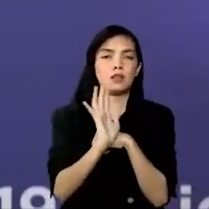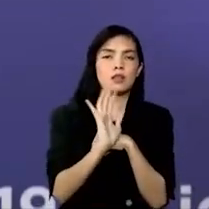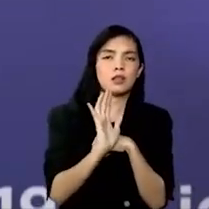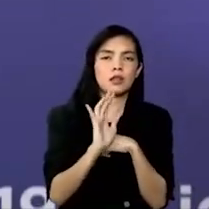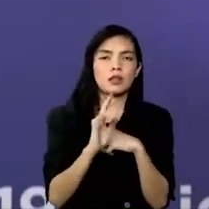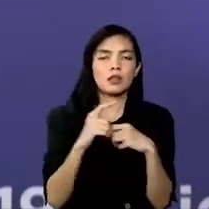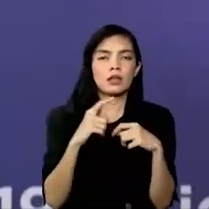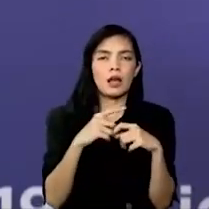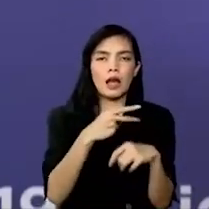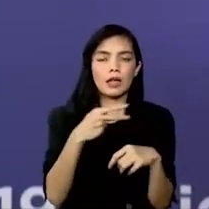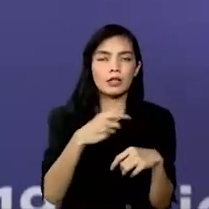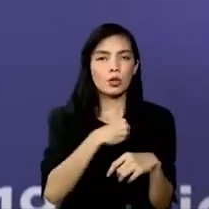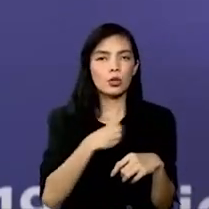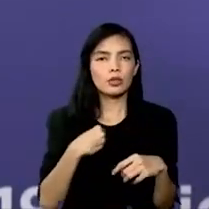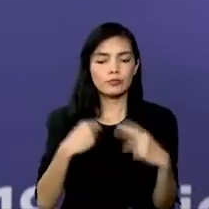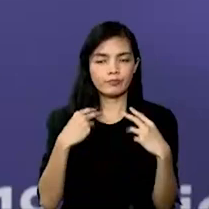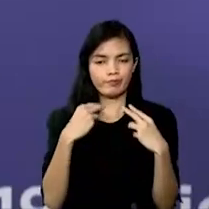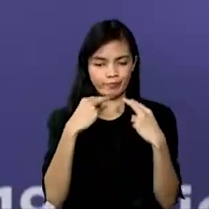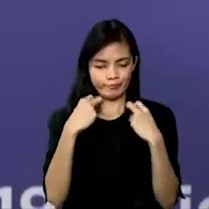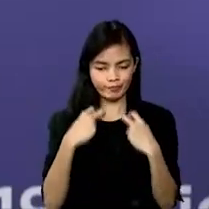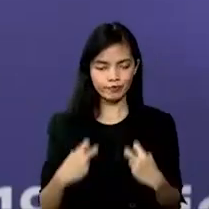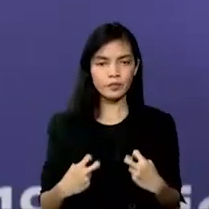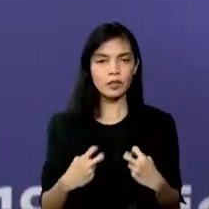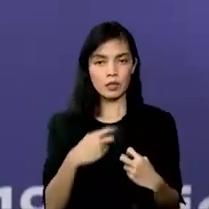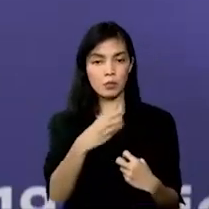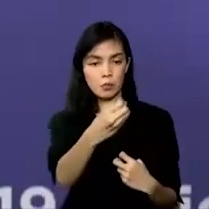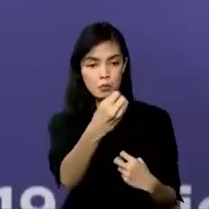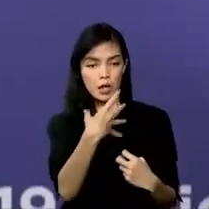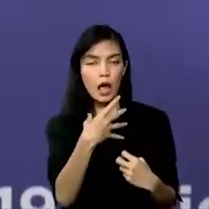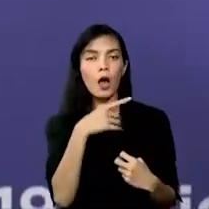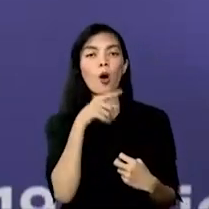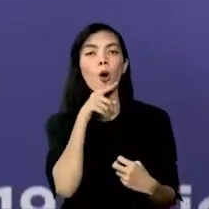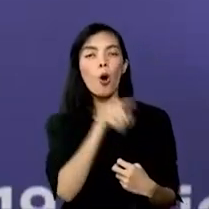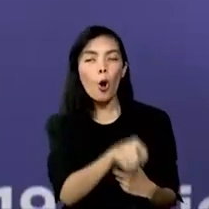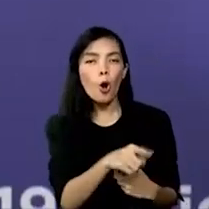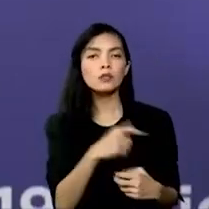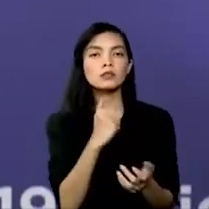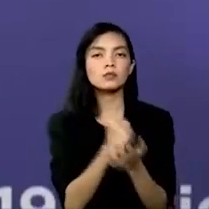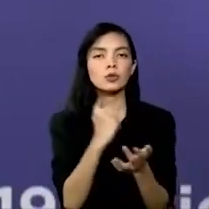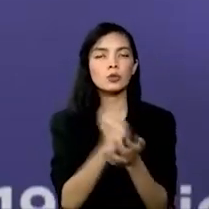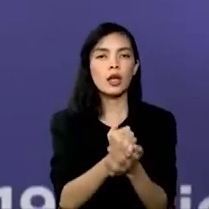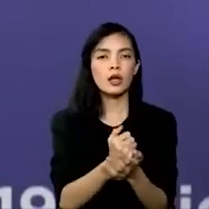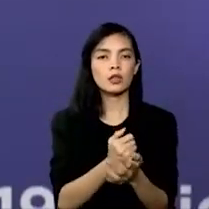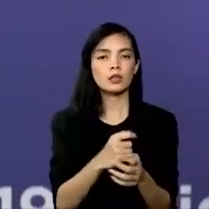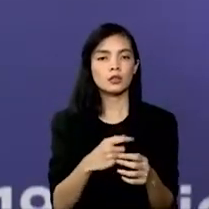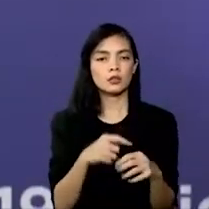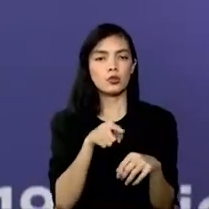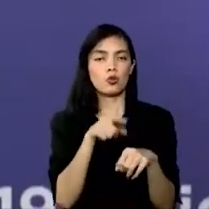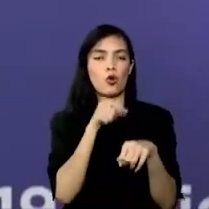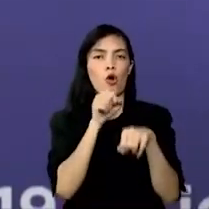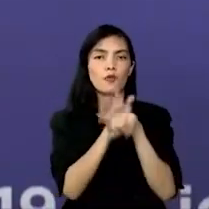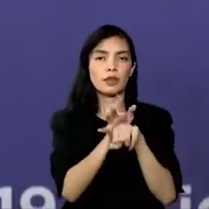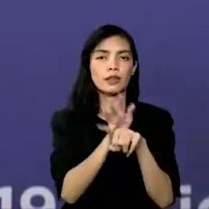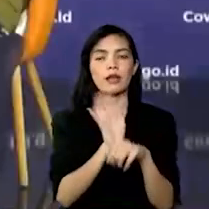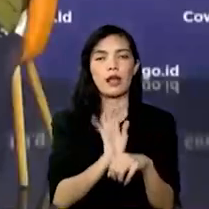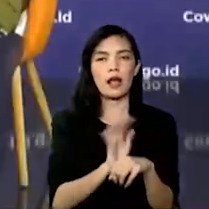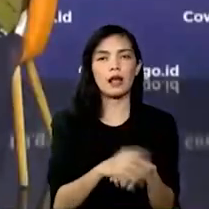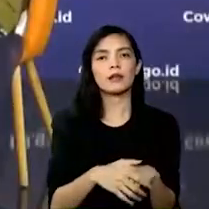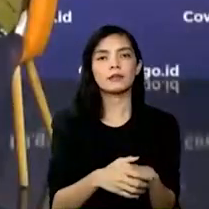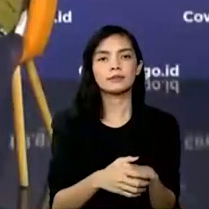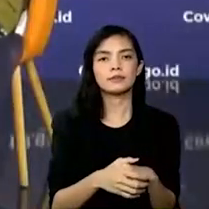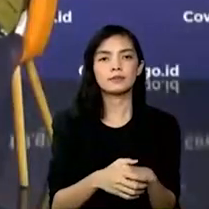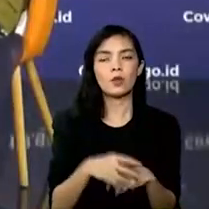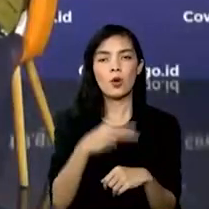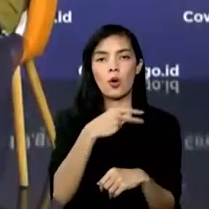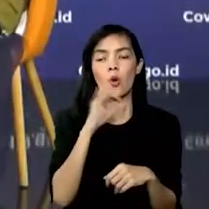biarkan dokter saja yang memeriksa nanti akan keputar yang akan mengasih tahu bahwa ini adalah gejalanya kearah covert atau buka Hai jadi kita ulang ya